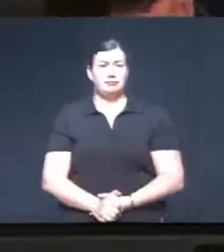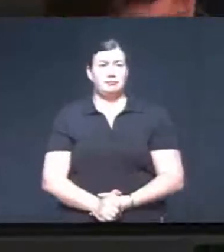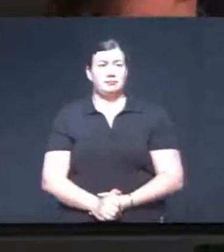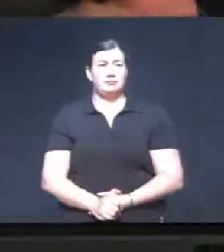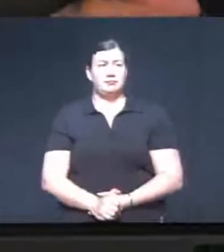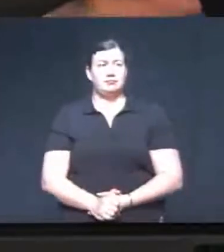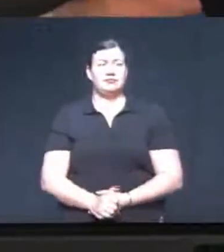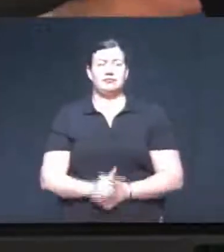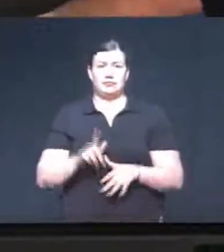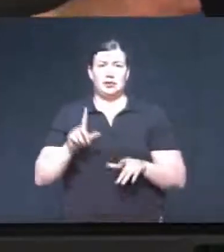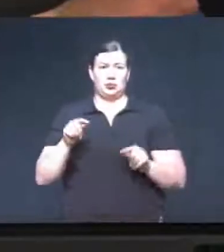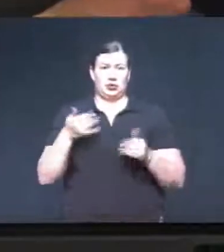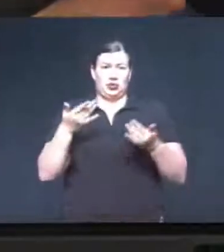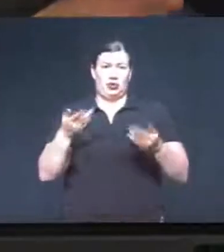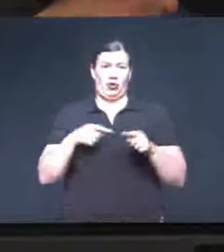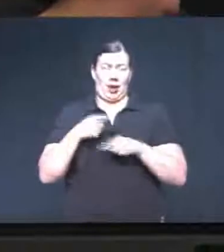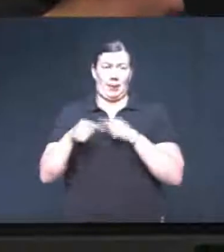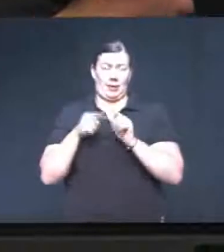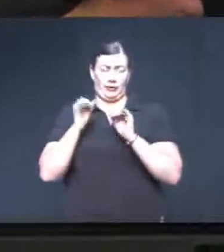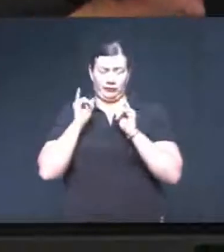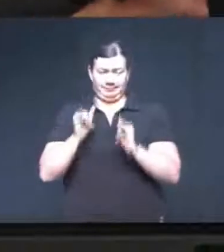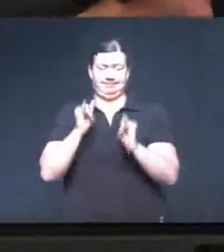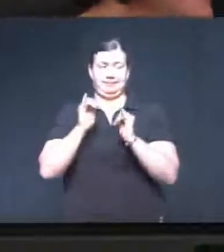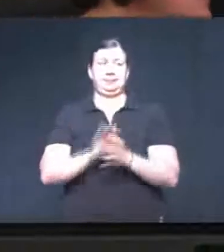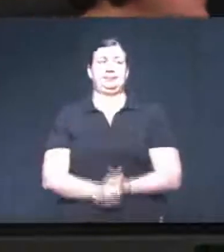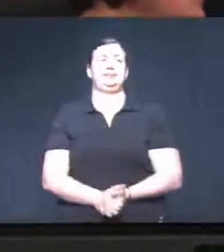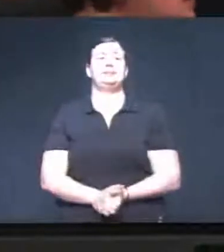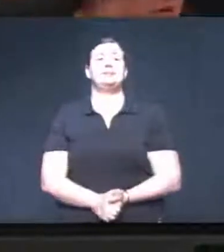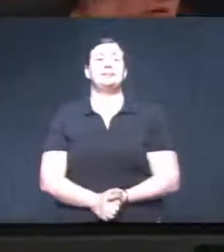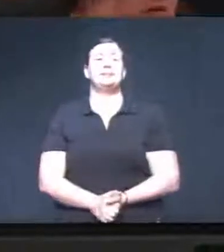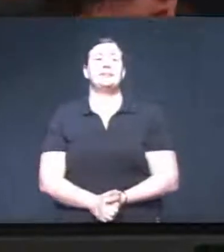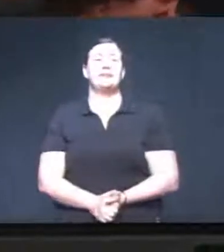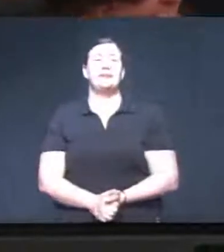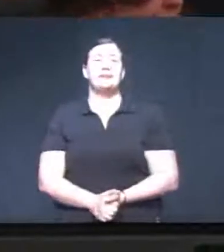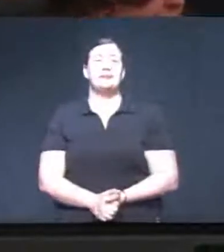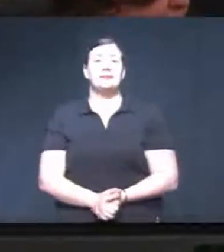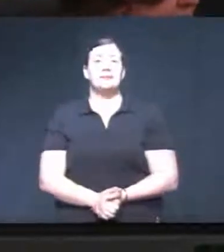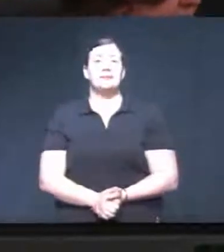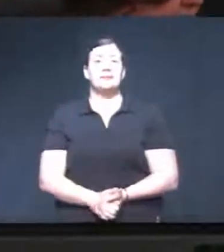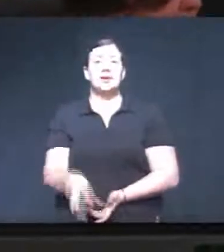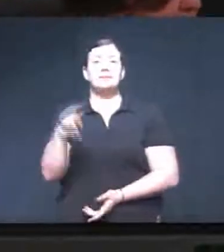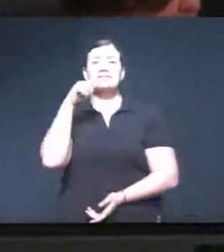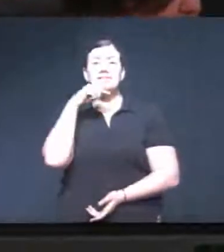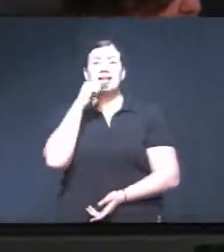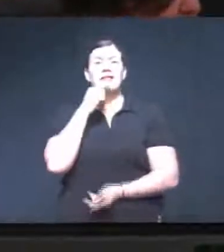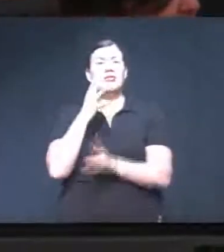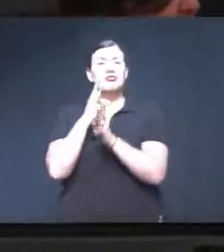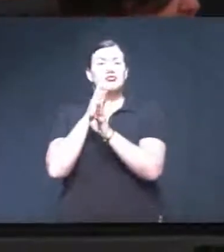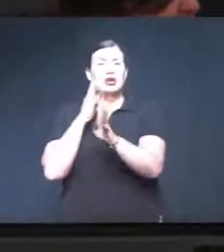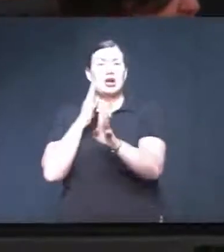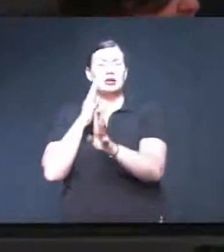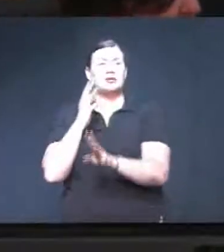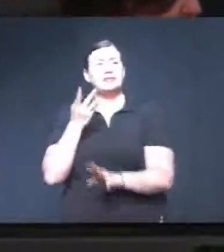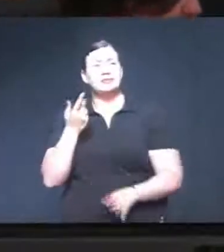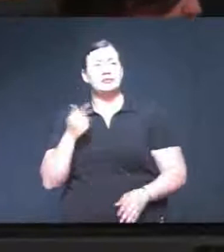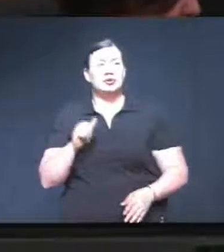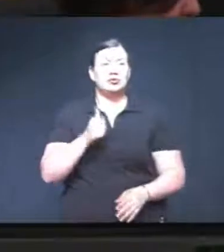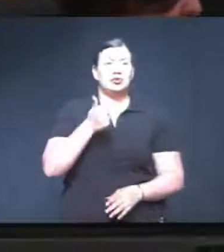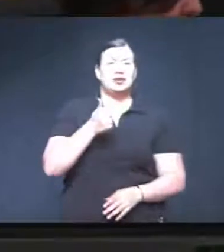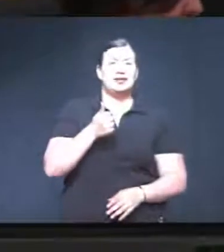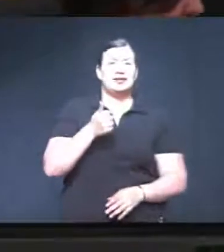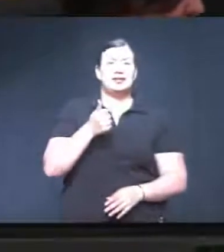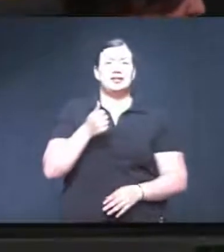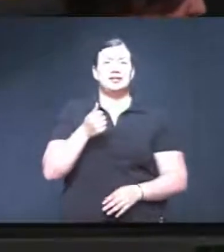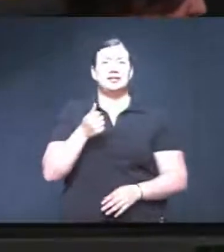mit anderen Worten wir werden so verfahren zur Rede Schlange wir werden mit zehn pro und ziehen